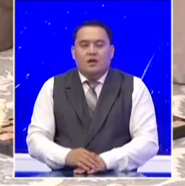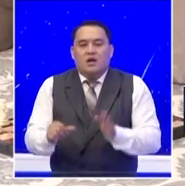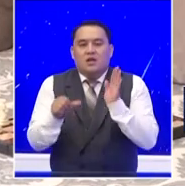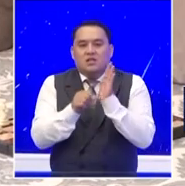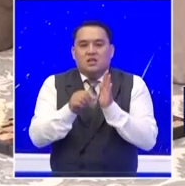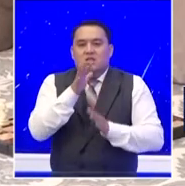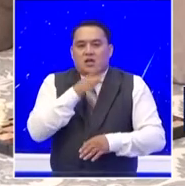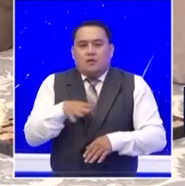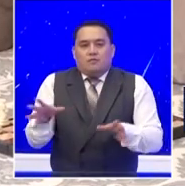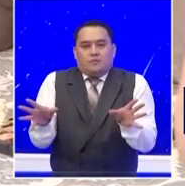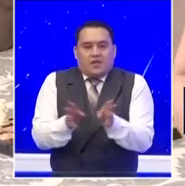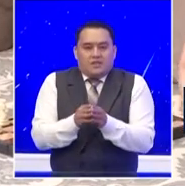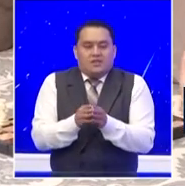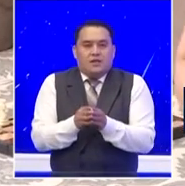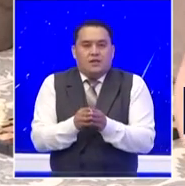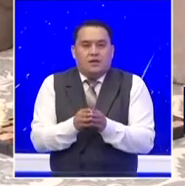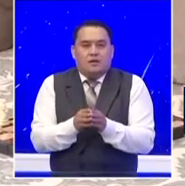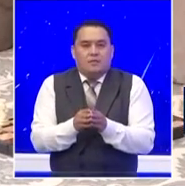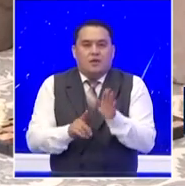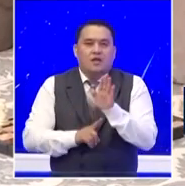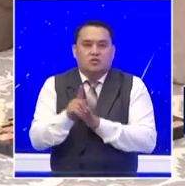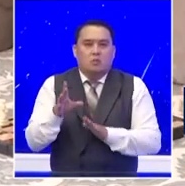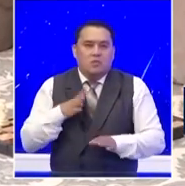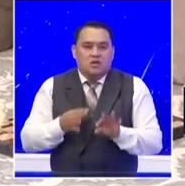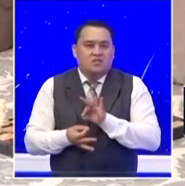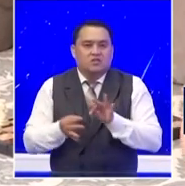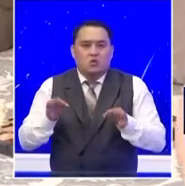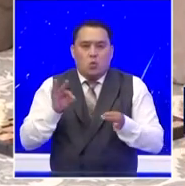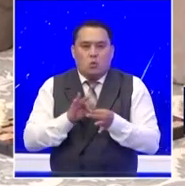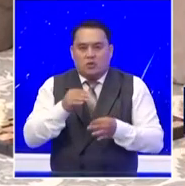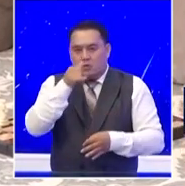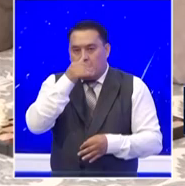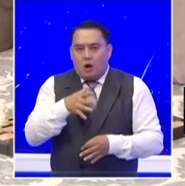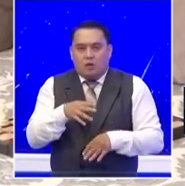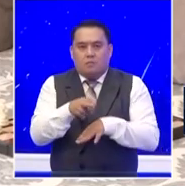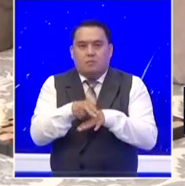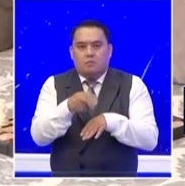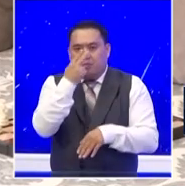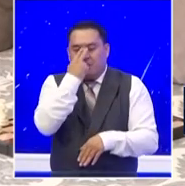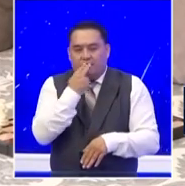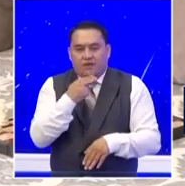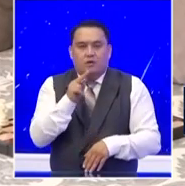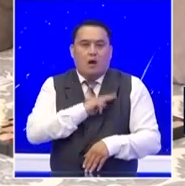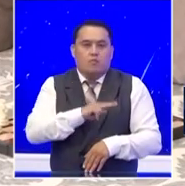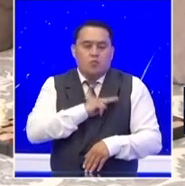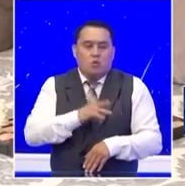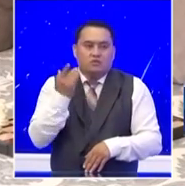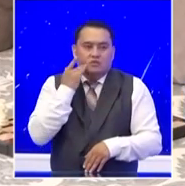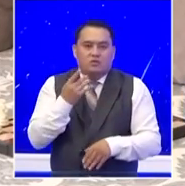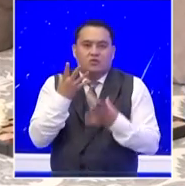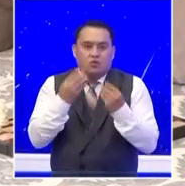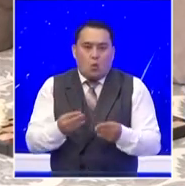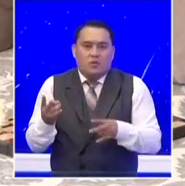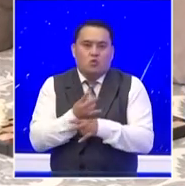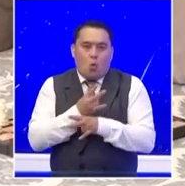вместе. Ну, поначалу было очень сложно, не могли привыкнуть к его работе. Он всегда на работе, днем и